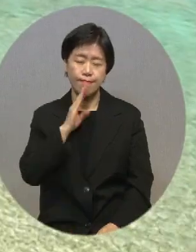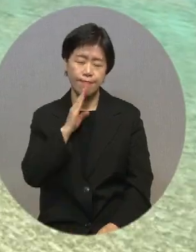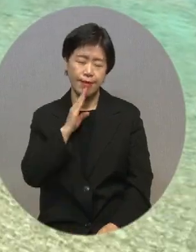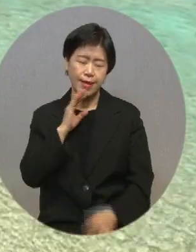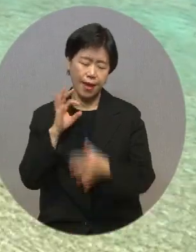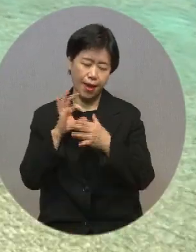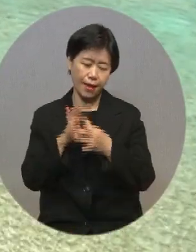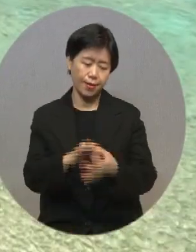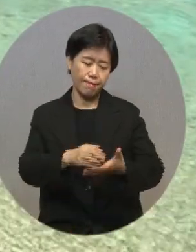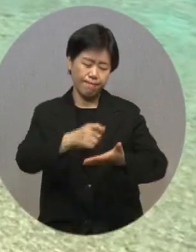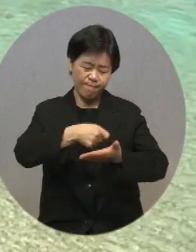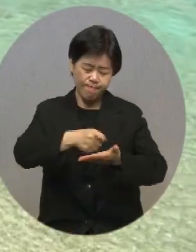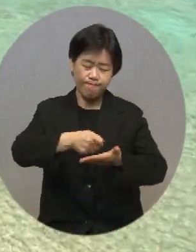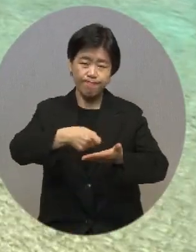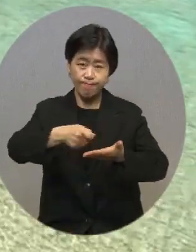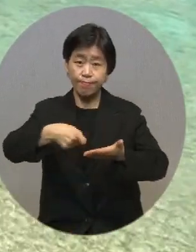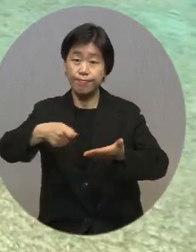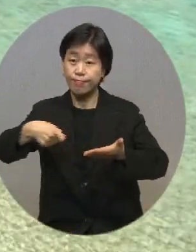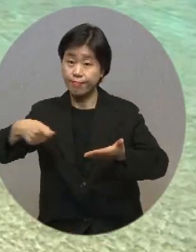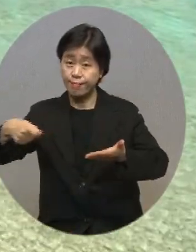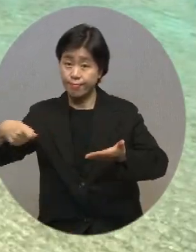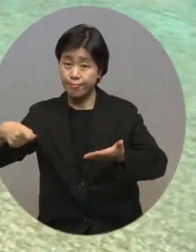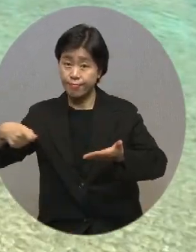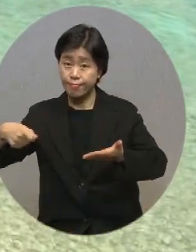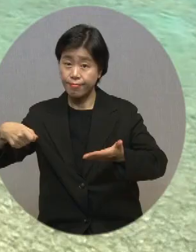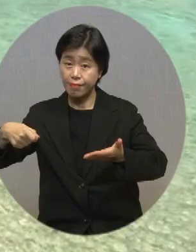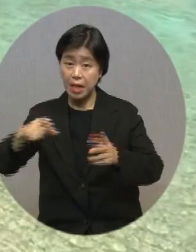한없이 떠오른